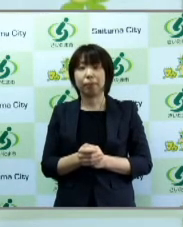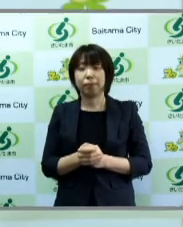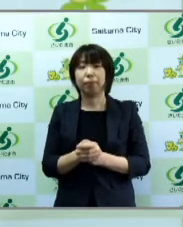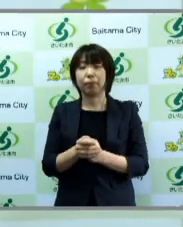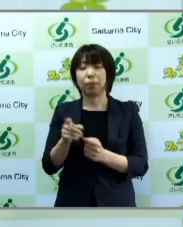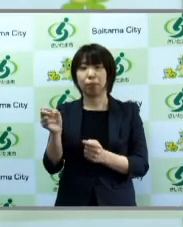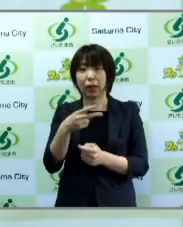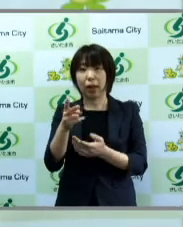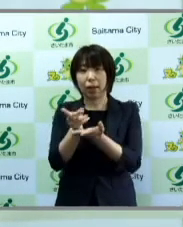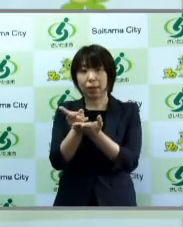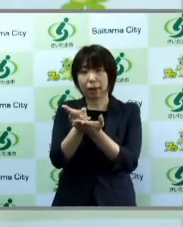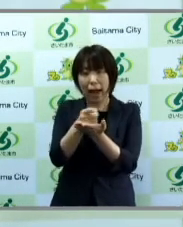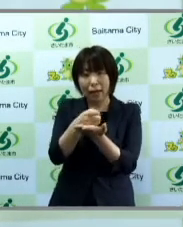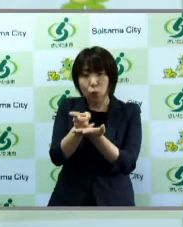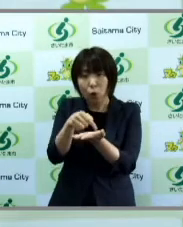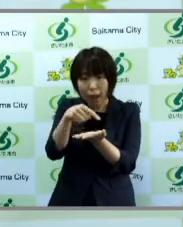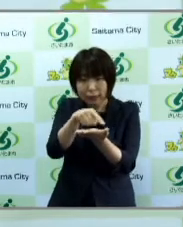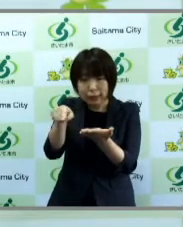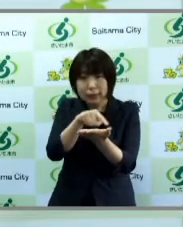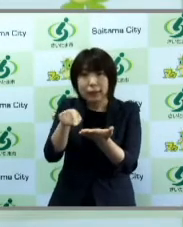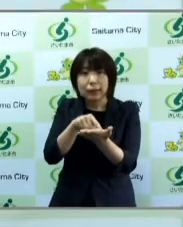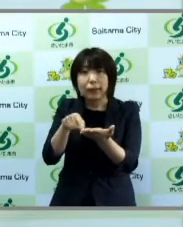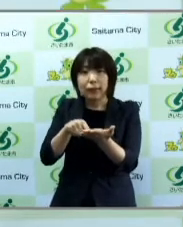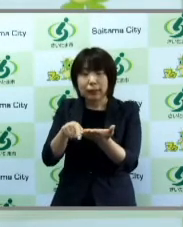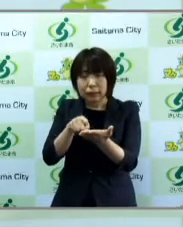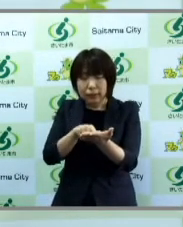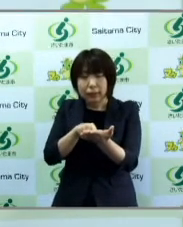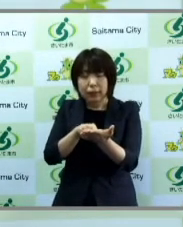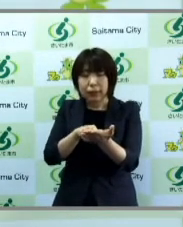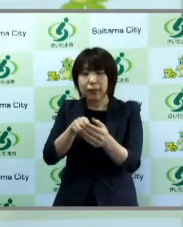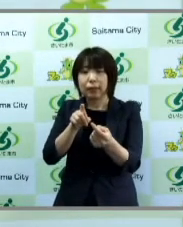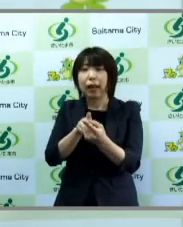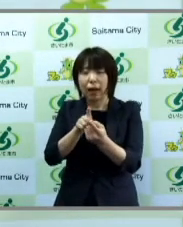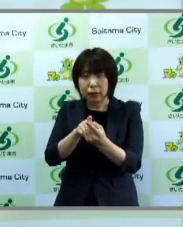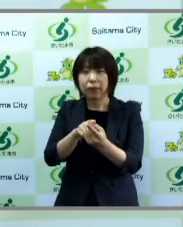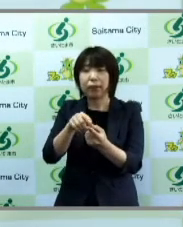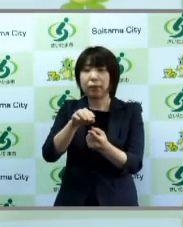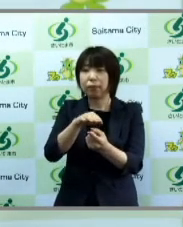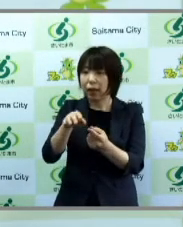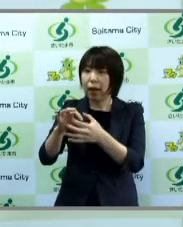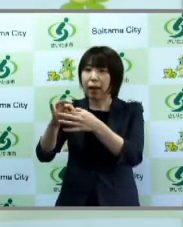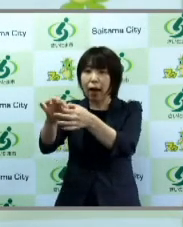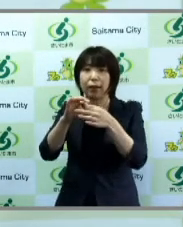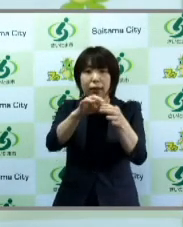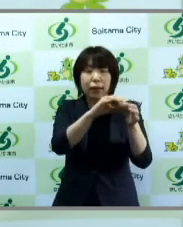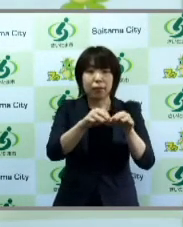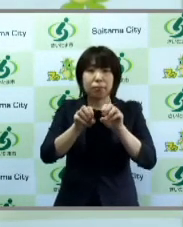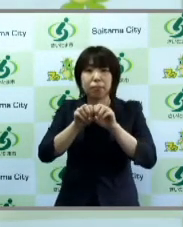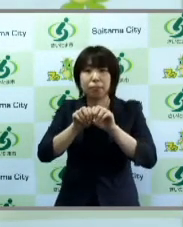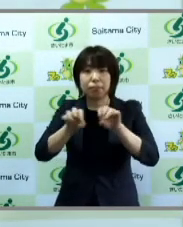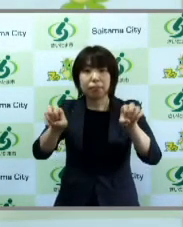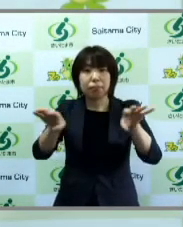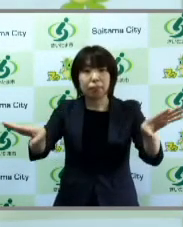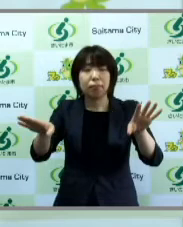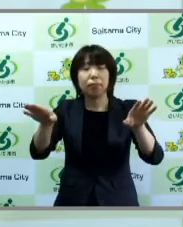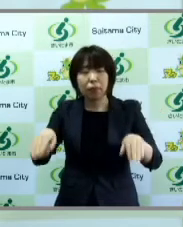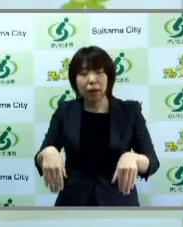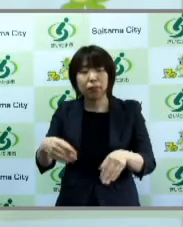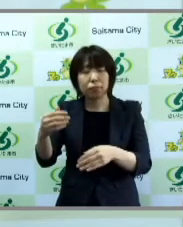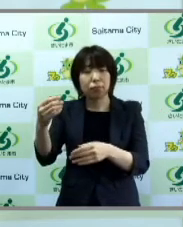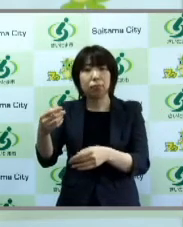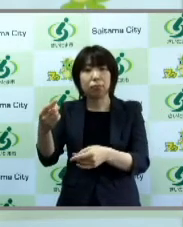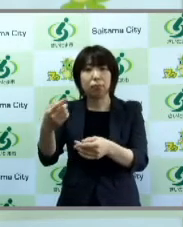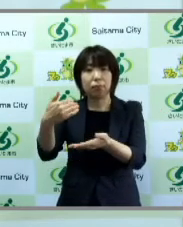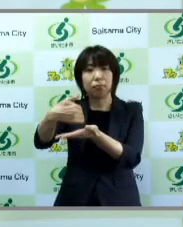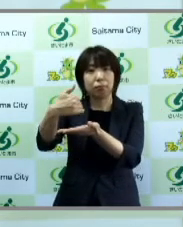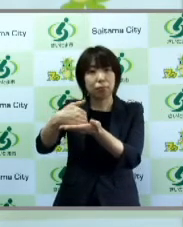した対応などの周知を送ったということですが実際に、現場を回って指導を